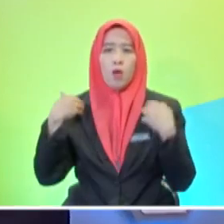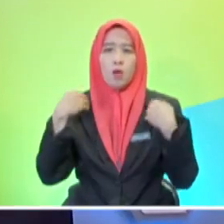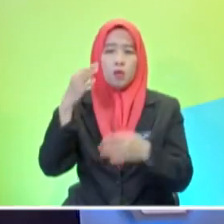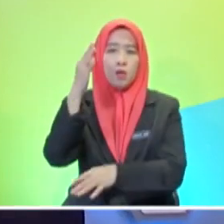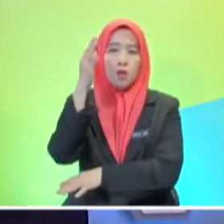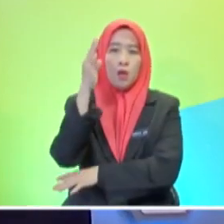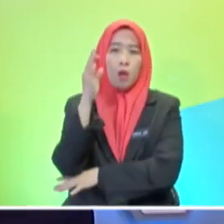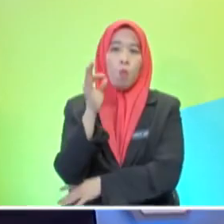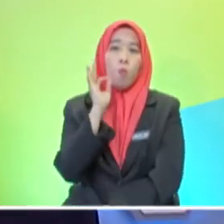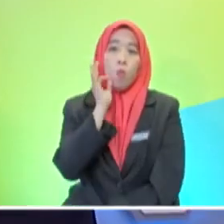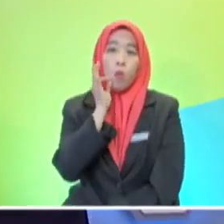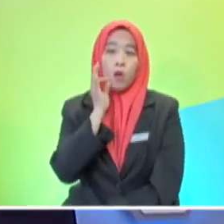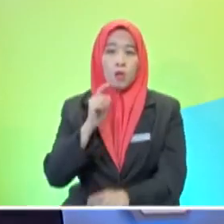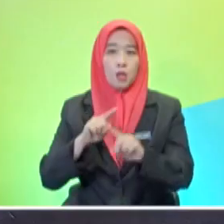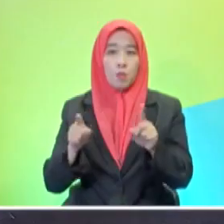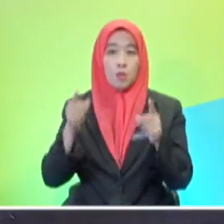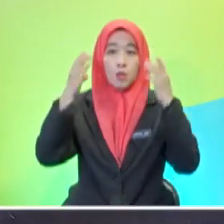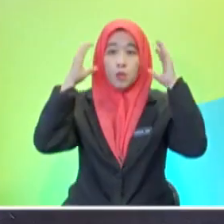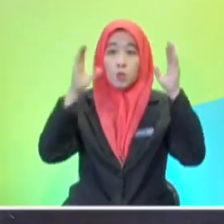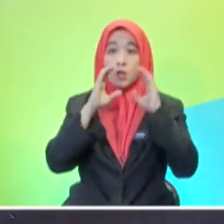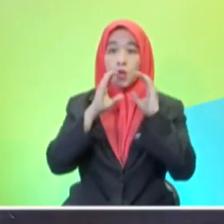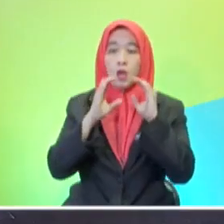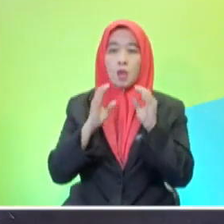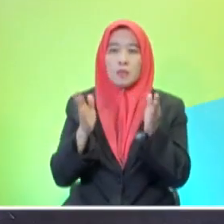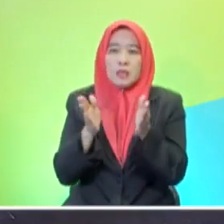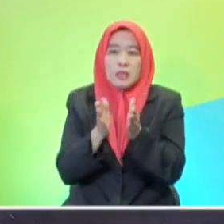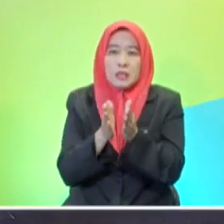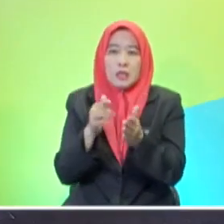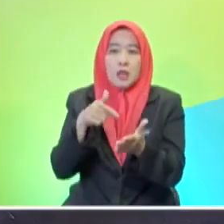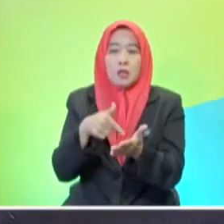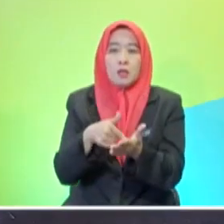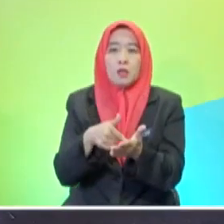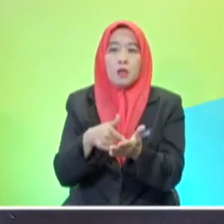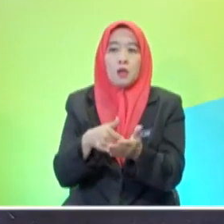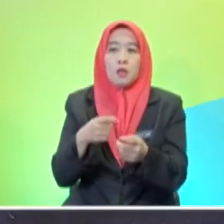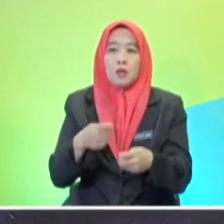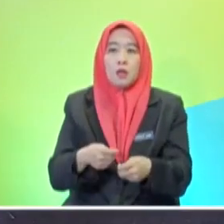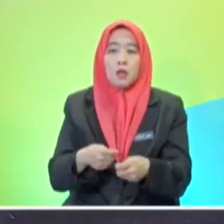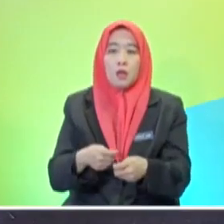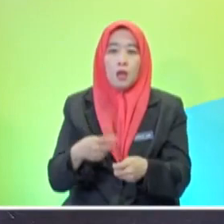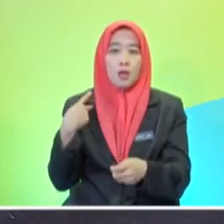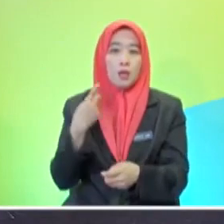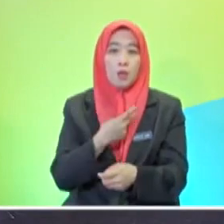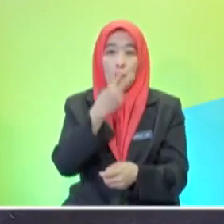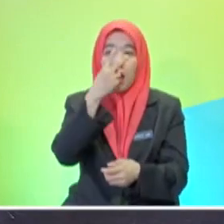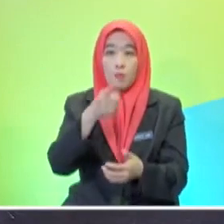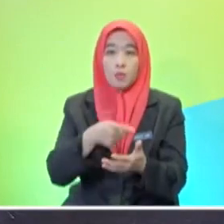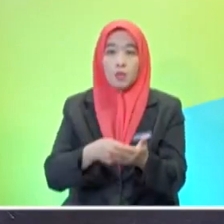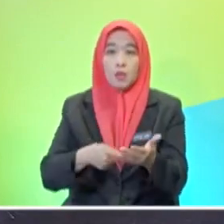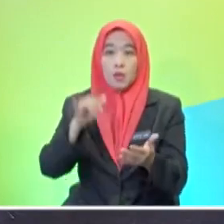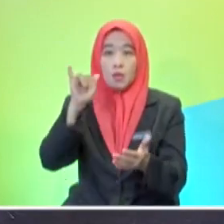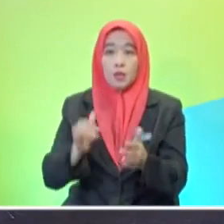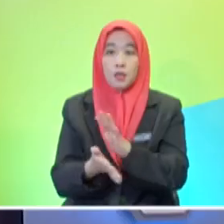Tapi cikgu cakap saiznya masih kecil lagi kan? Sebenarnya ianya bertepatan dengan apa yang bakal kita teroka hari ini, tajuk kita